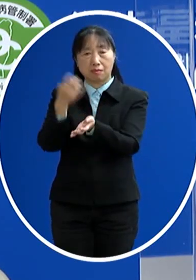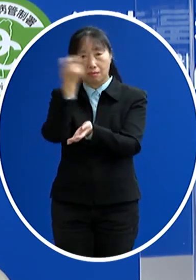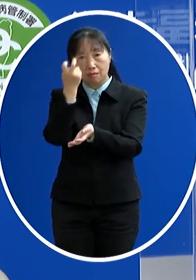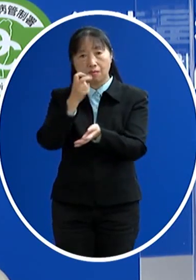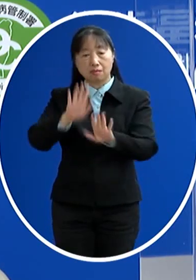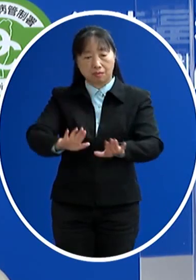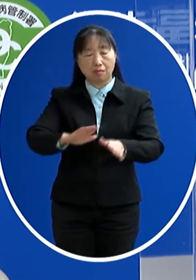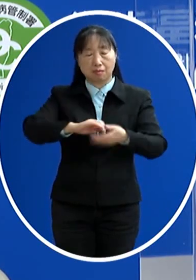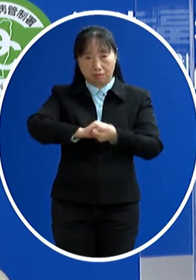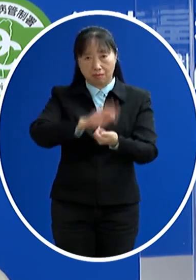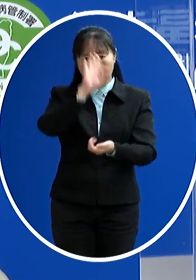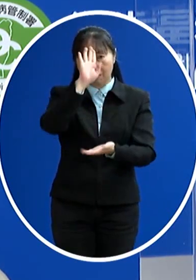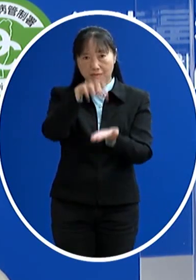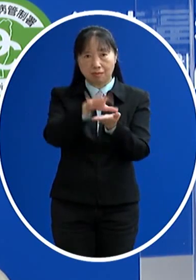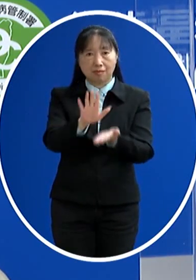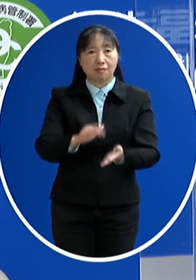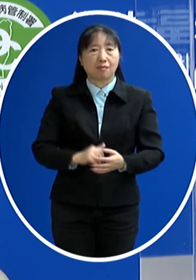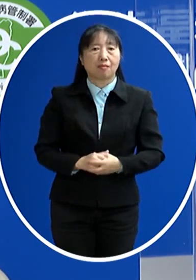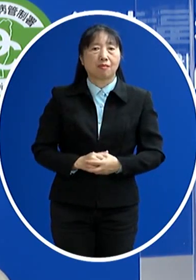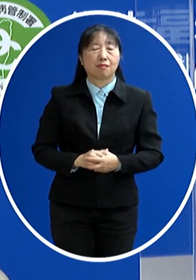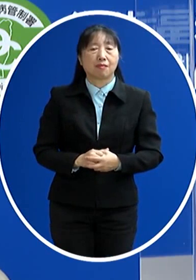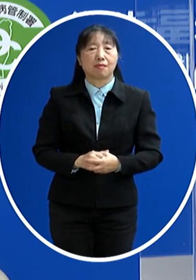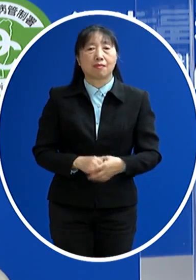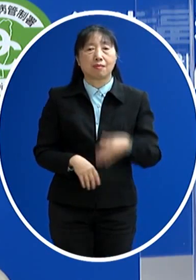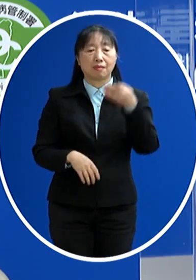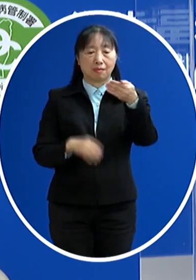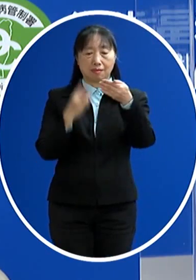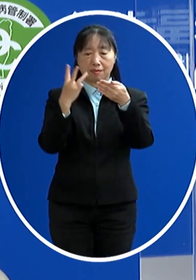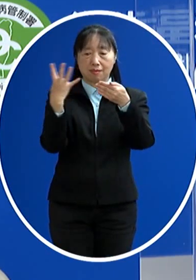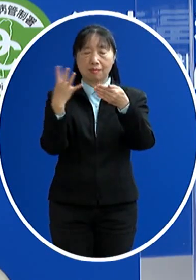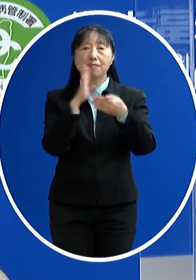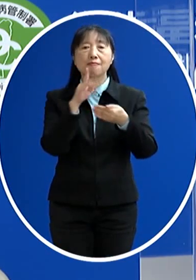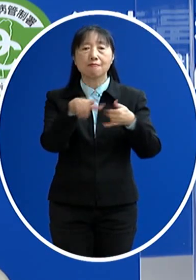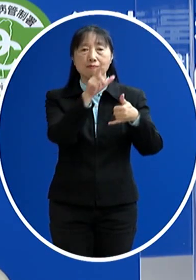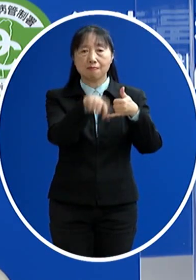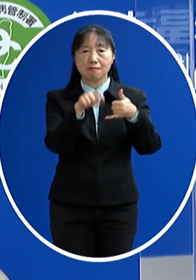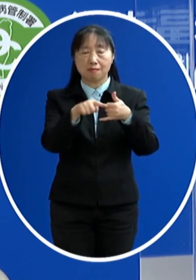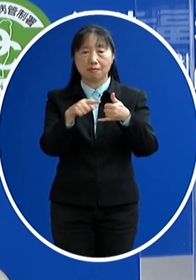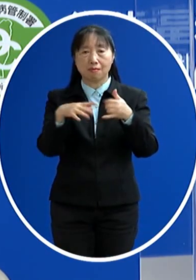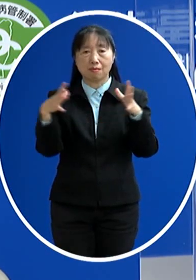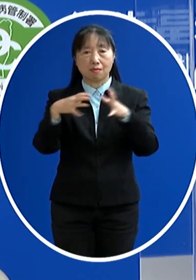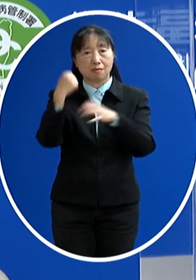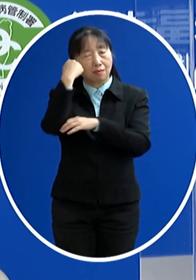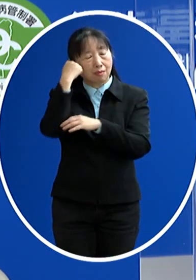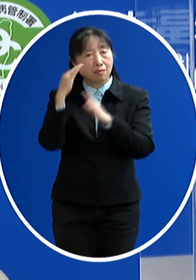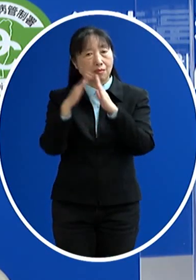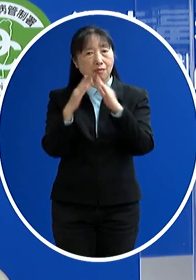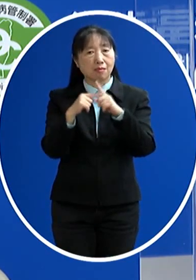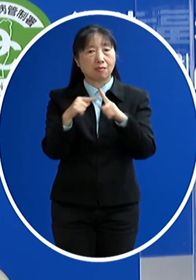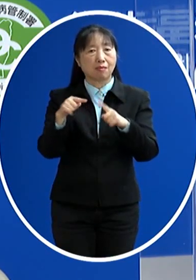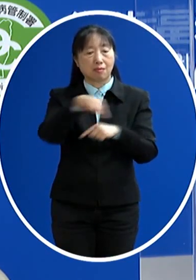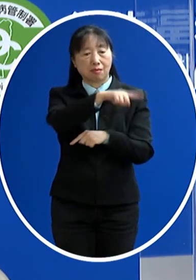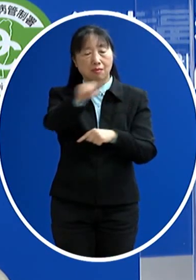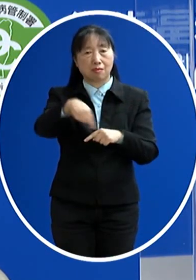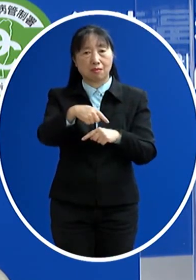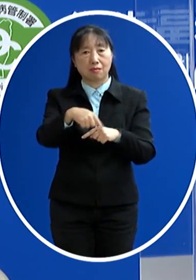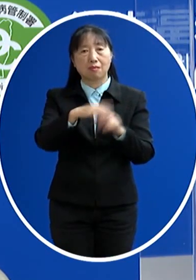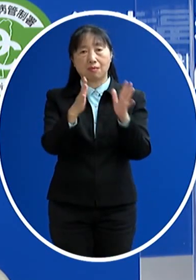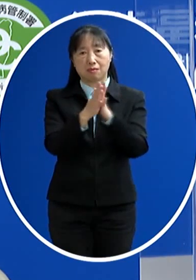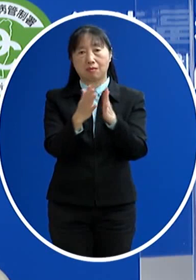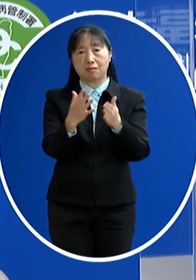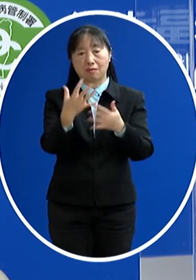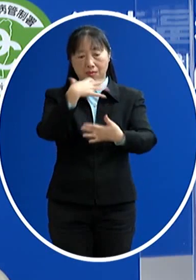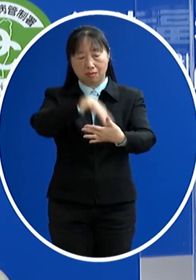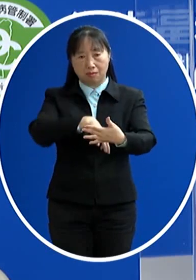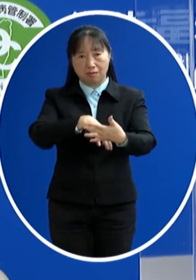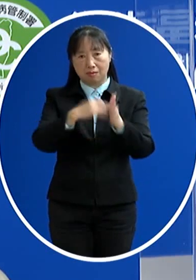日确诊。那案934哈，是同住家人4人，先前已匡列为864的